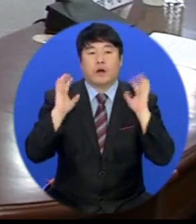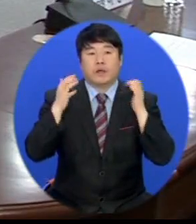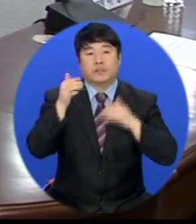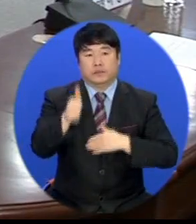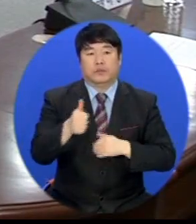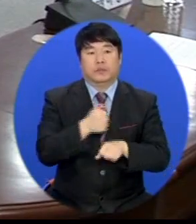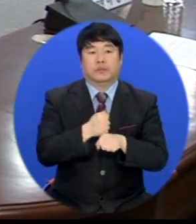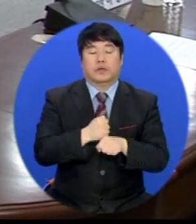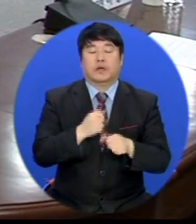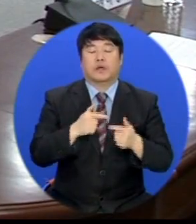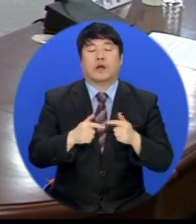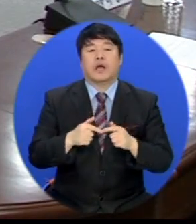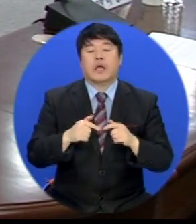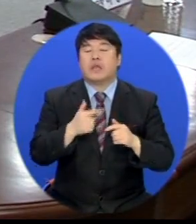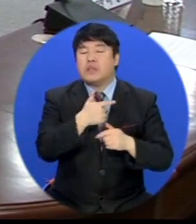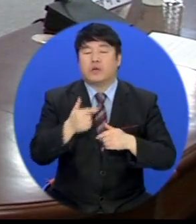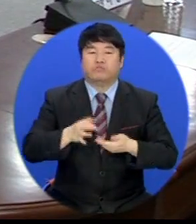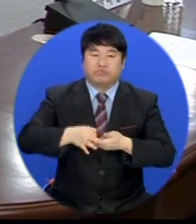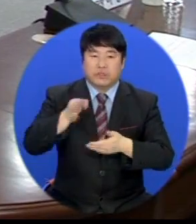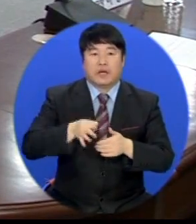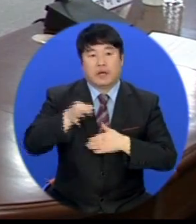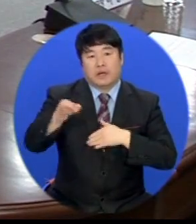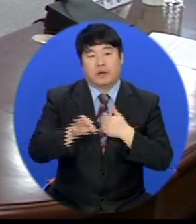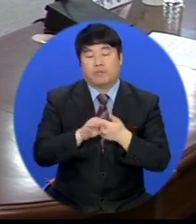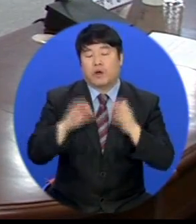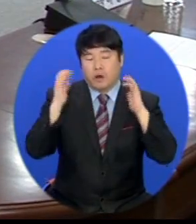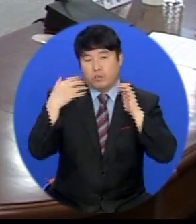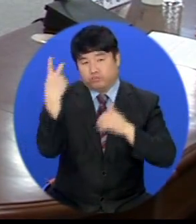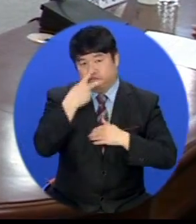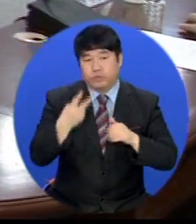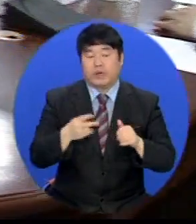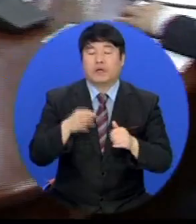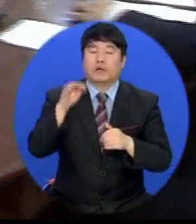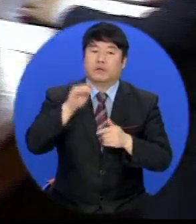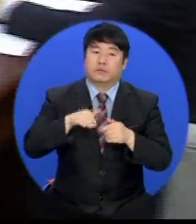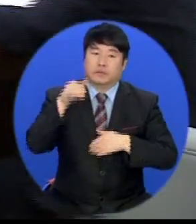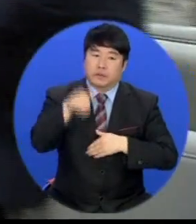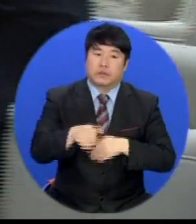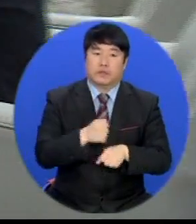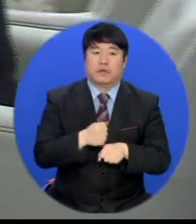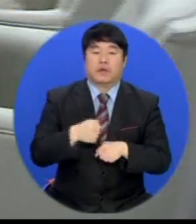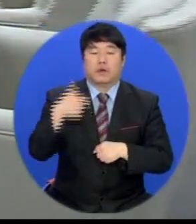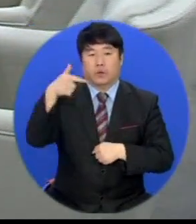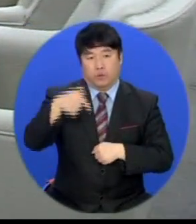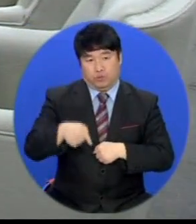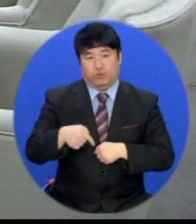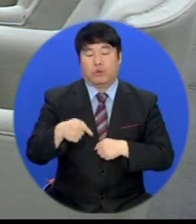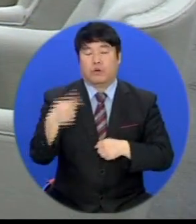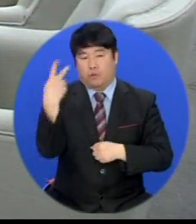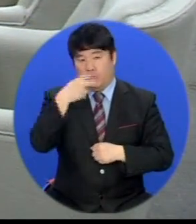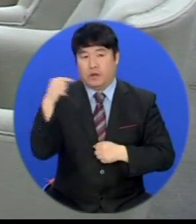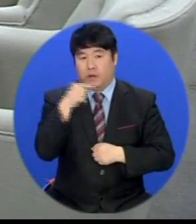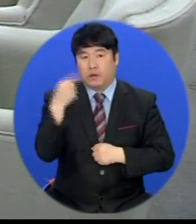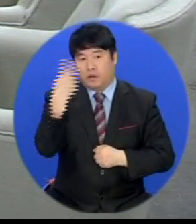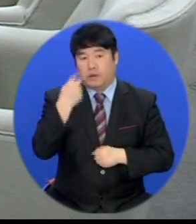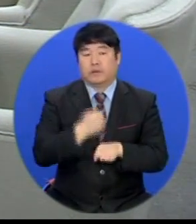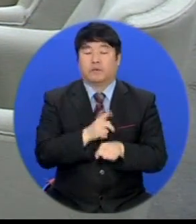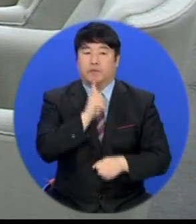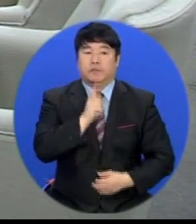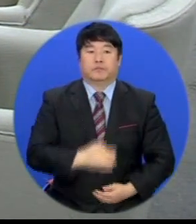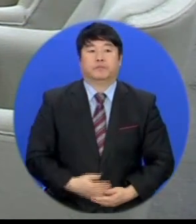되면 보육의 질은 떨어질 수밖에 없다면서 관할 자치구가 철저하게 관리 감독해야 한다고